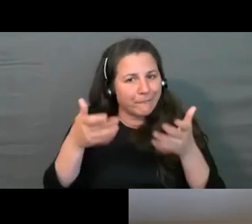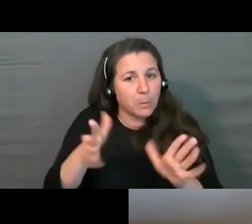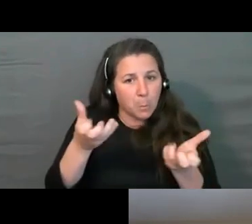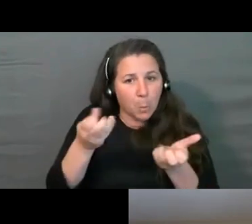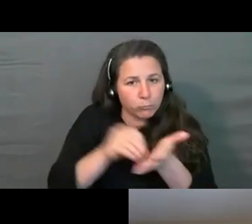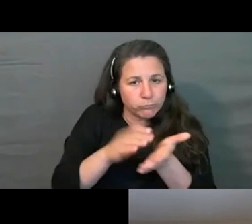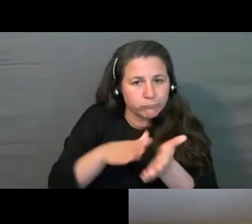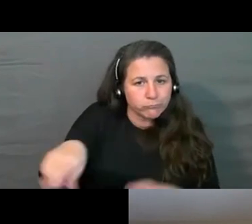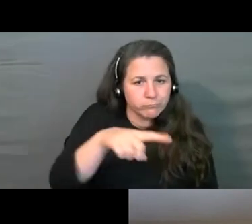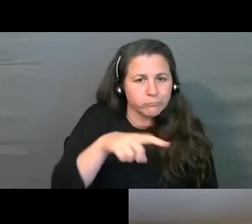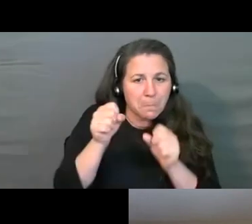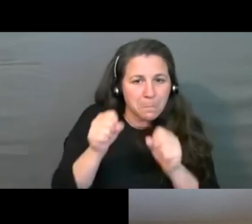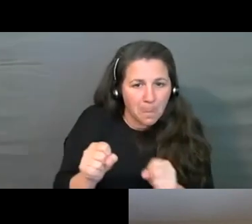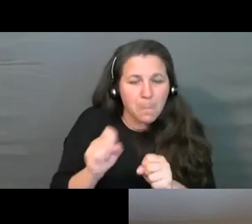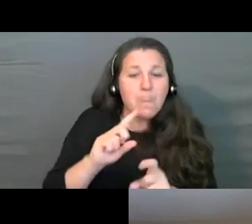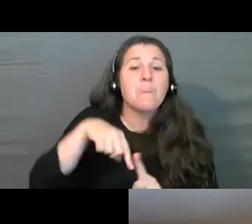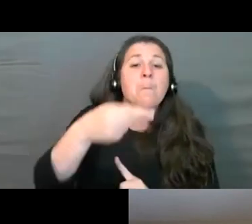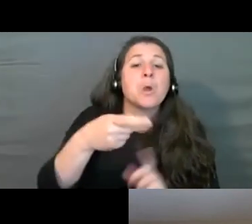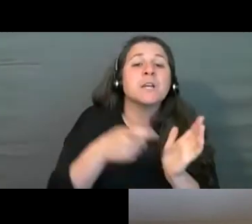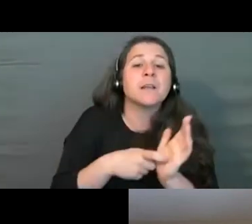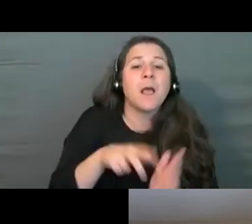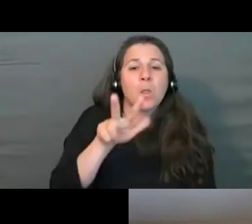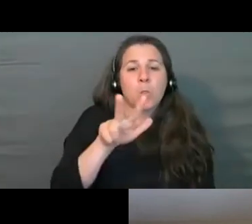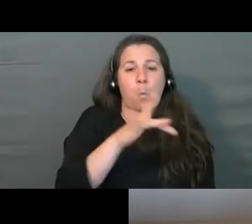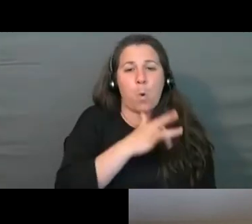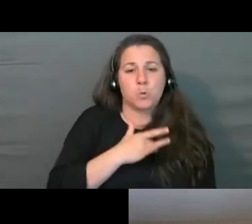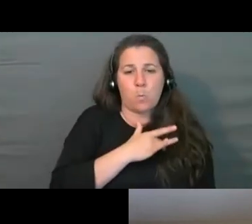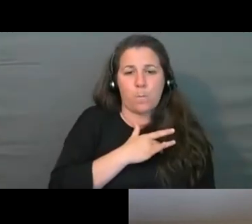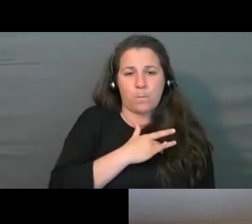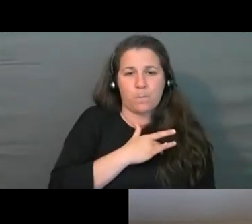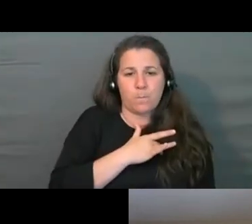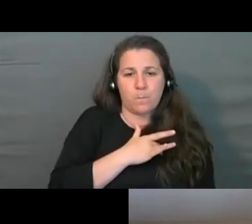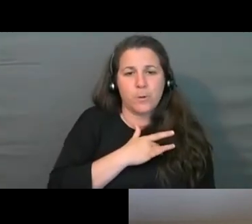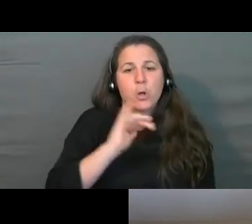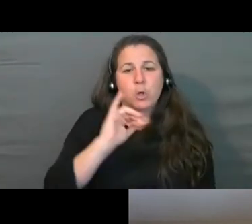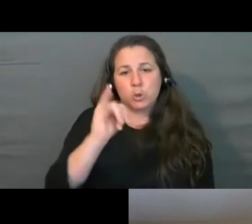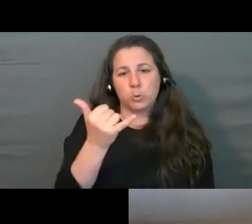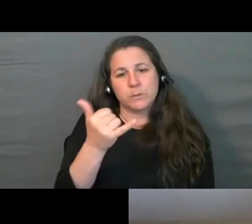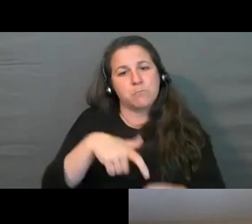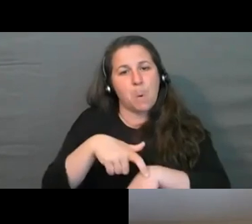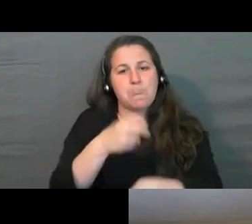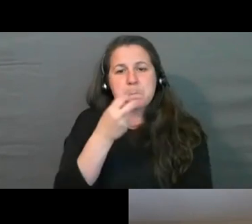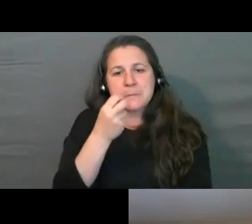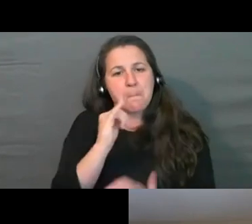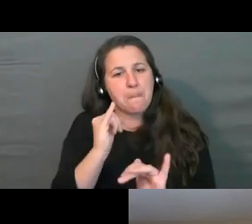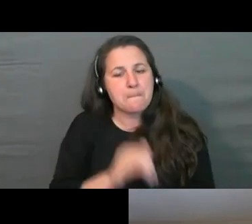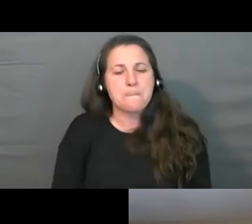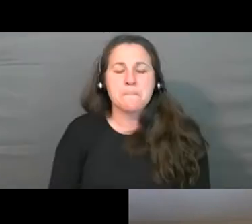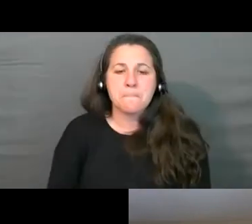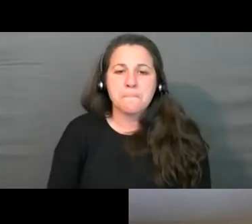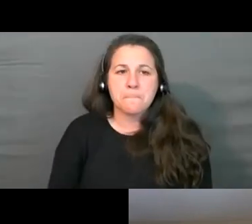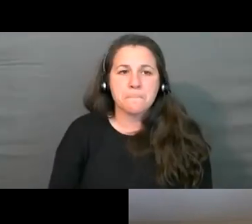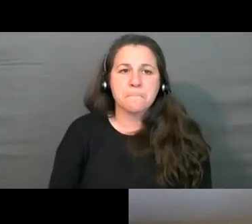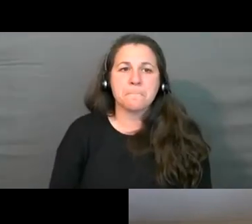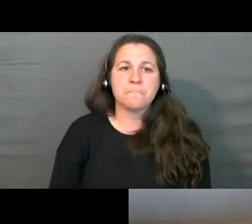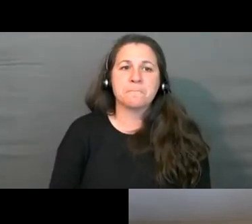dans votre agenda, ça sera le 3 juin, un jeudi également, sur l'heure de lunch. Donc, nous finissons avec